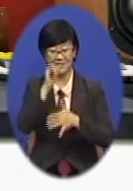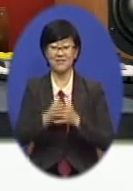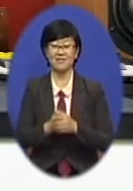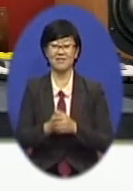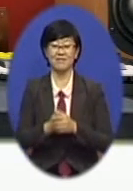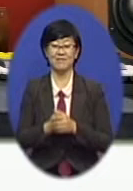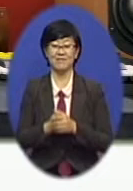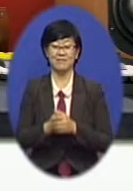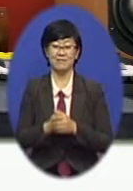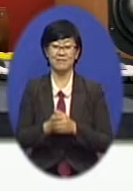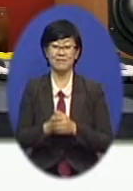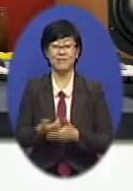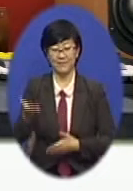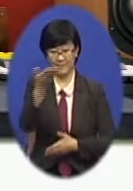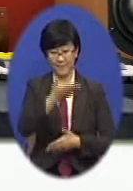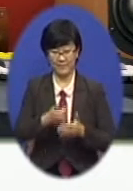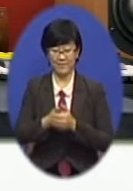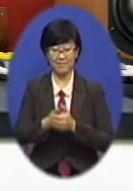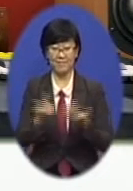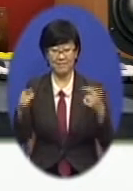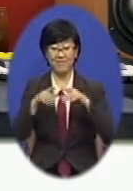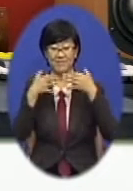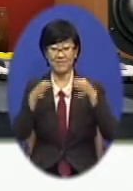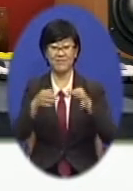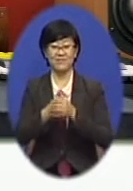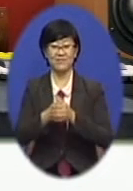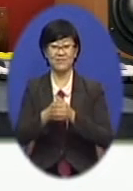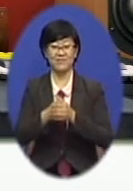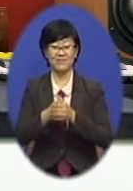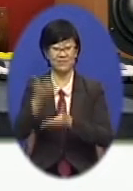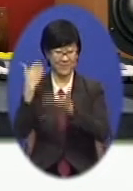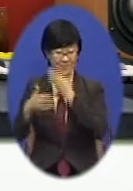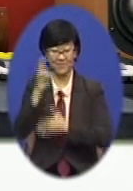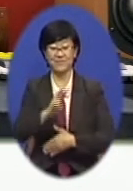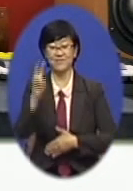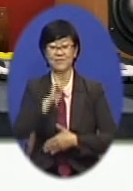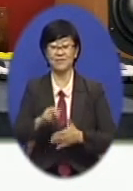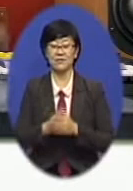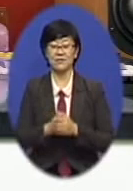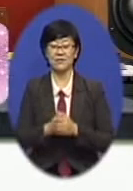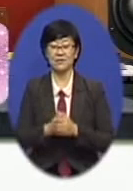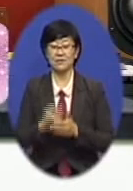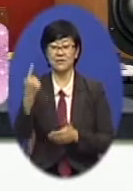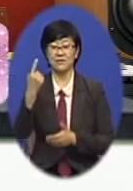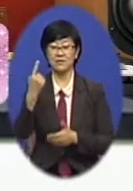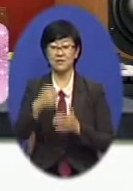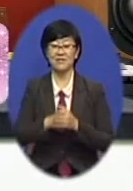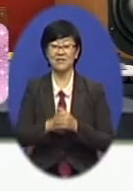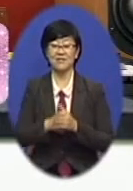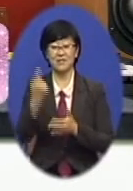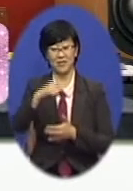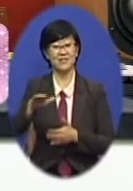있는 날입니다. 시청자 퀴즈 함께 외쳐보겠습니다. 자, 불에 트로트. 오늘